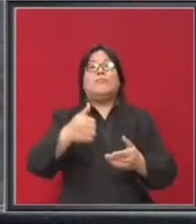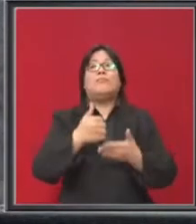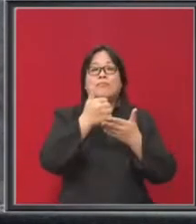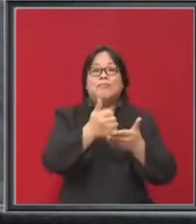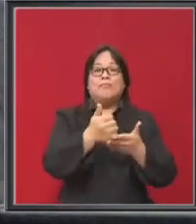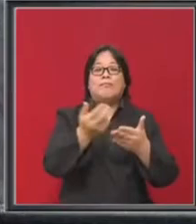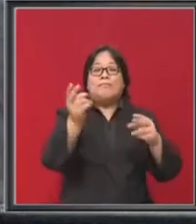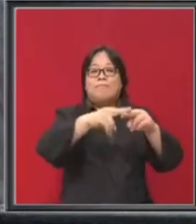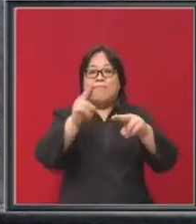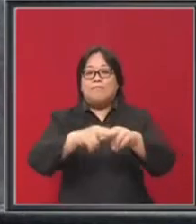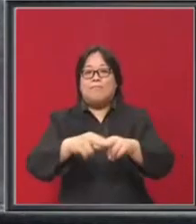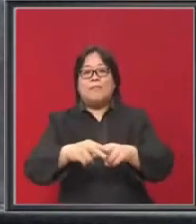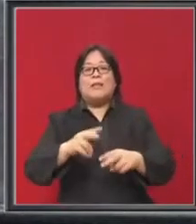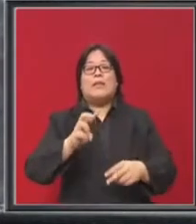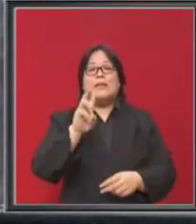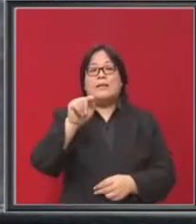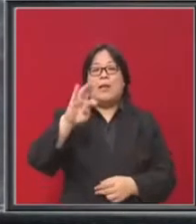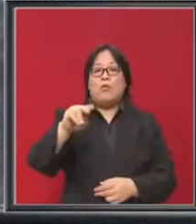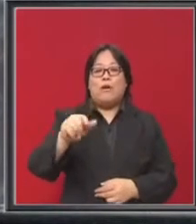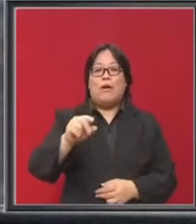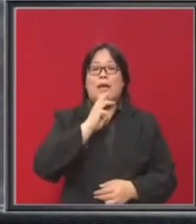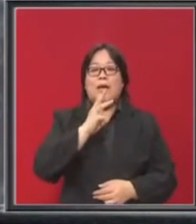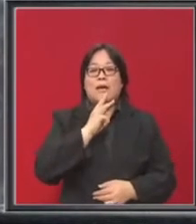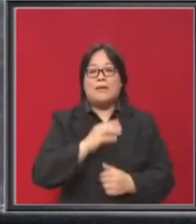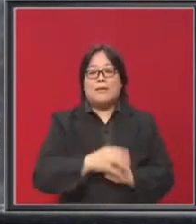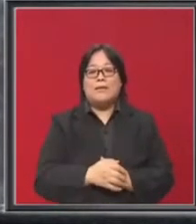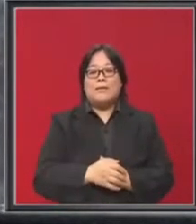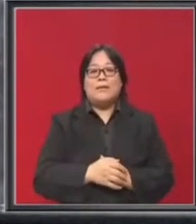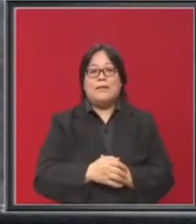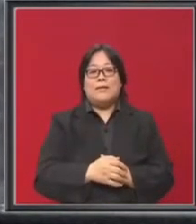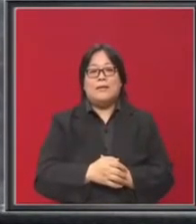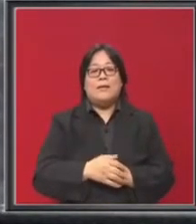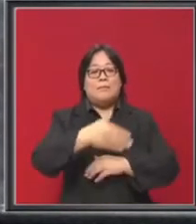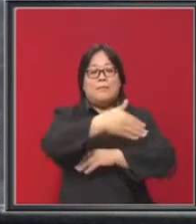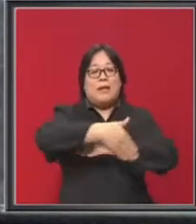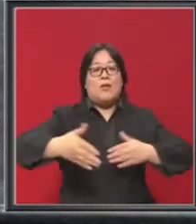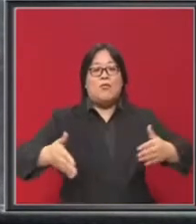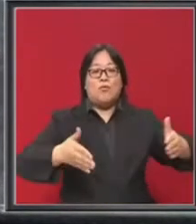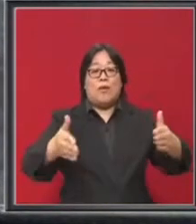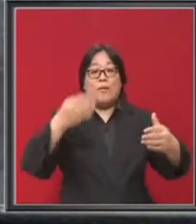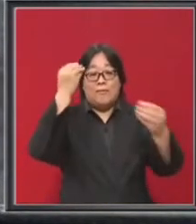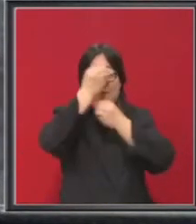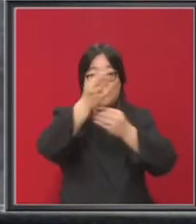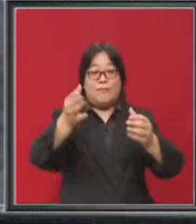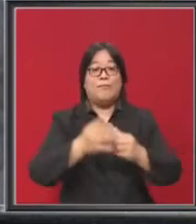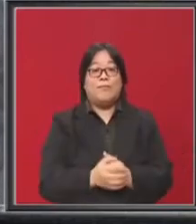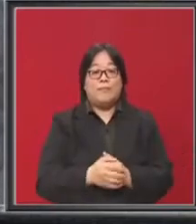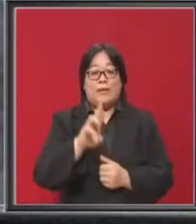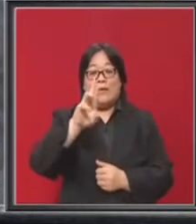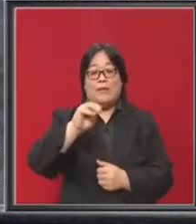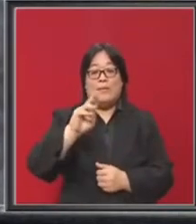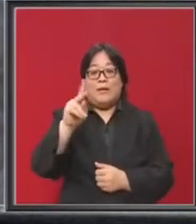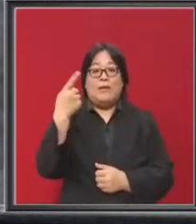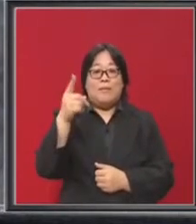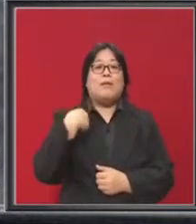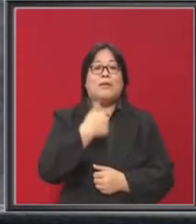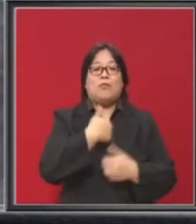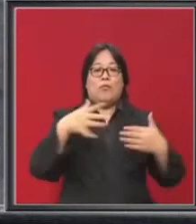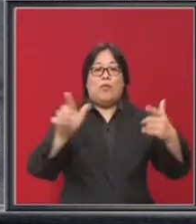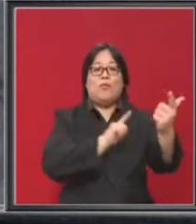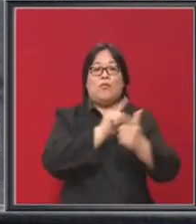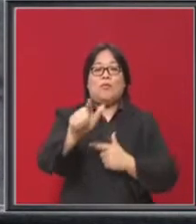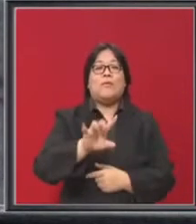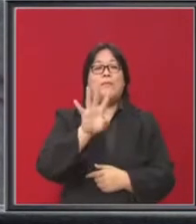membanyakkan takungan air tinggi langsung atau rekannya Tabs untuk makluman hidrostatika Aren ke-11 kita